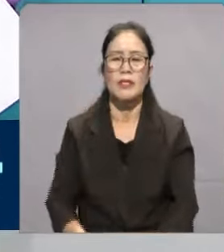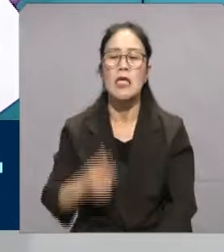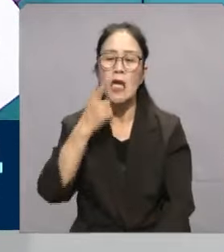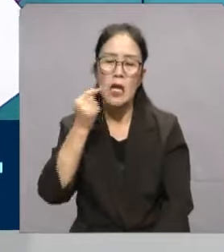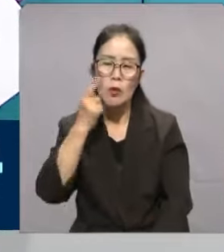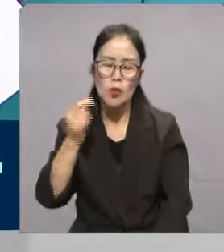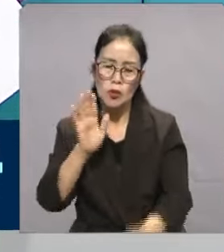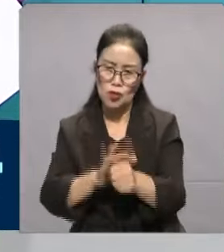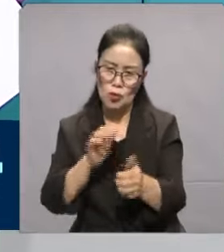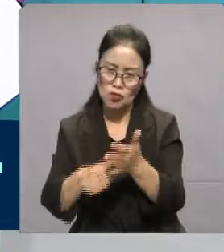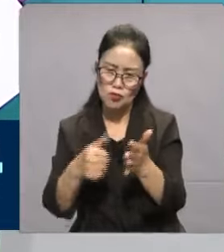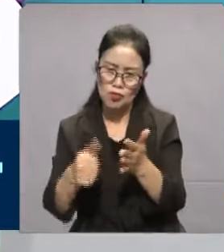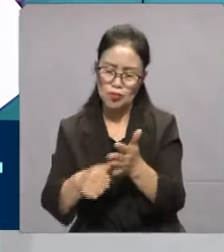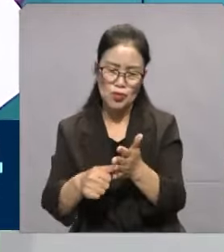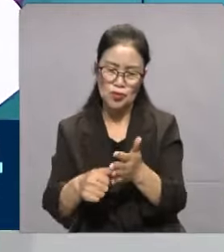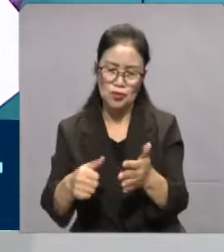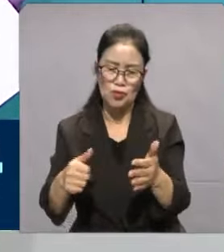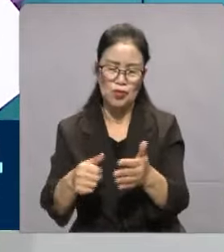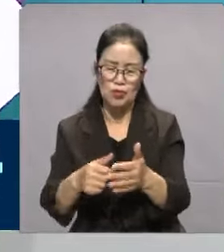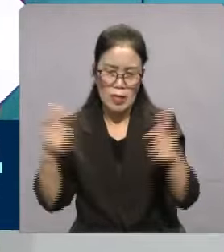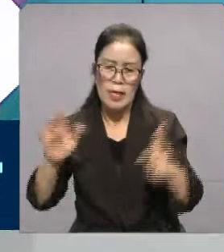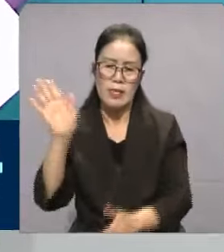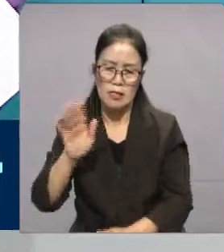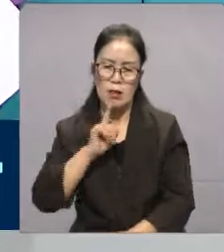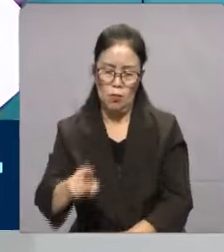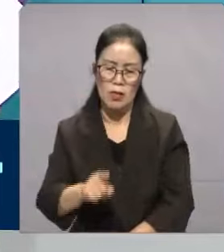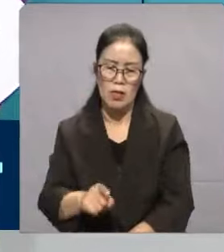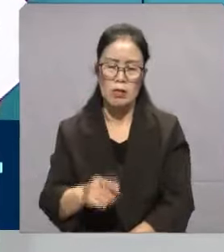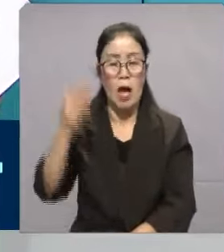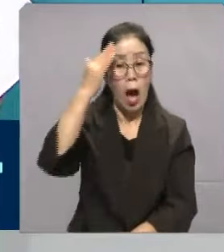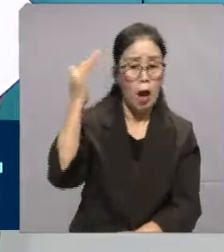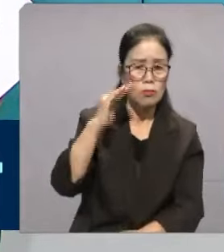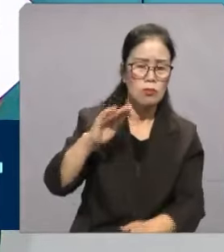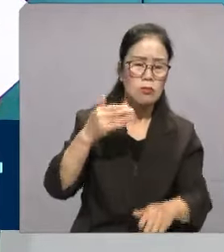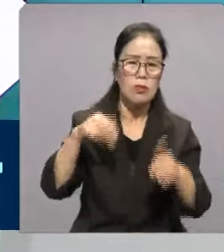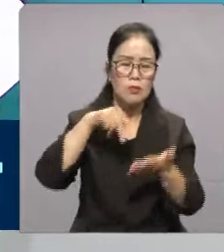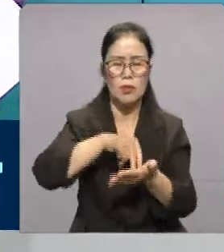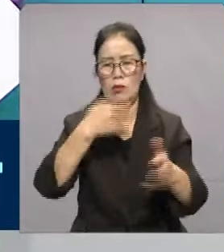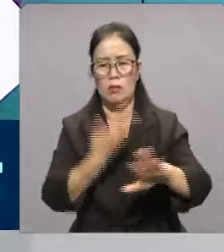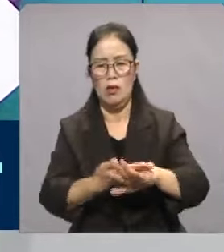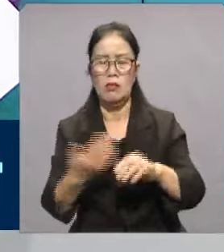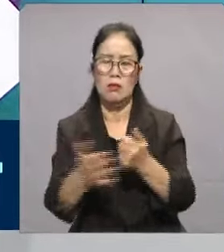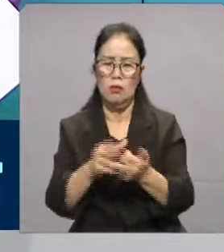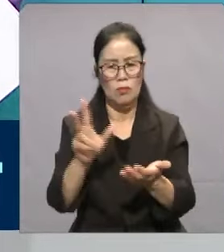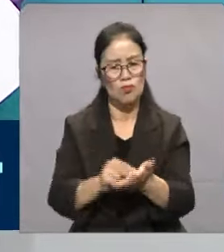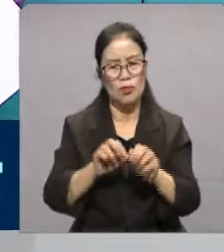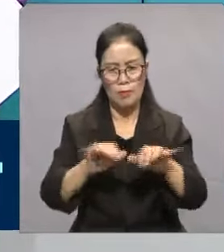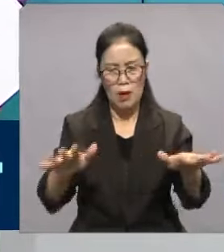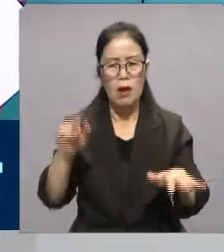일본도 지원 물품 범위를 확대하지 않는다고 공표했는데 우리는 정작 다른 입장을 보이고 있어 파장이